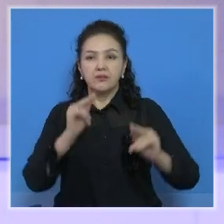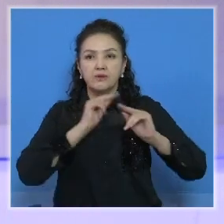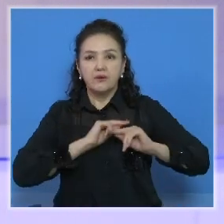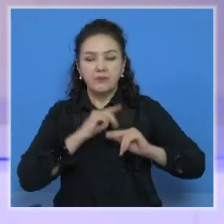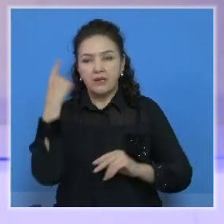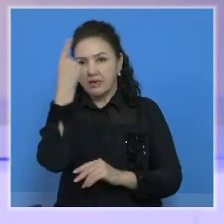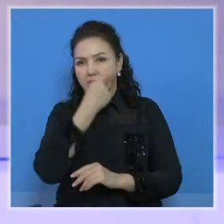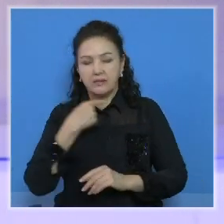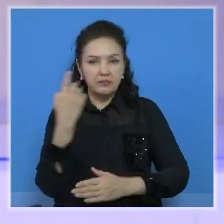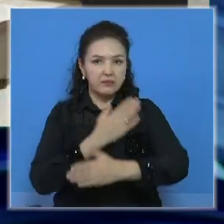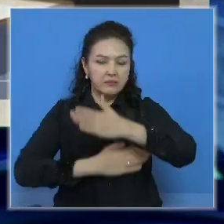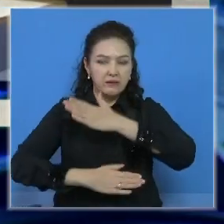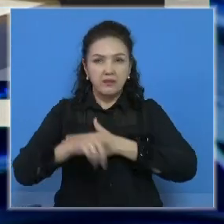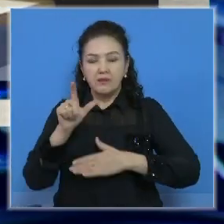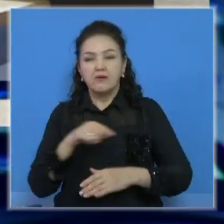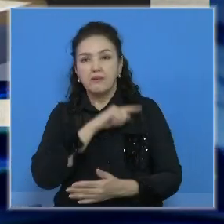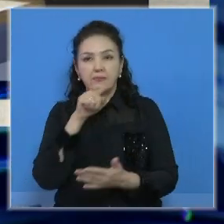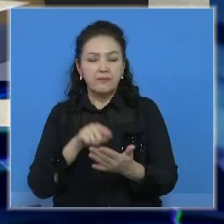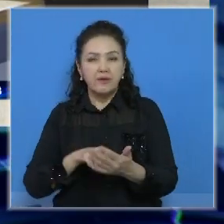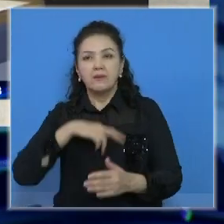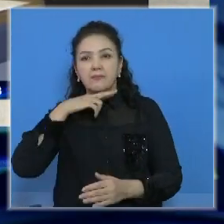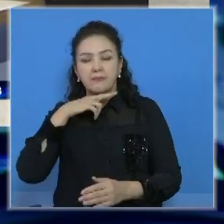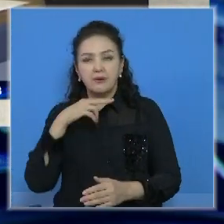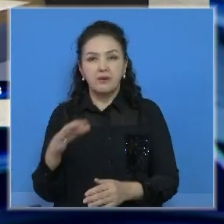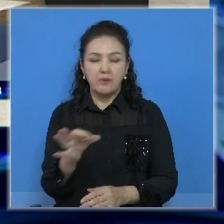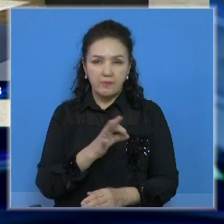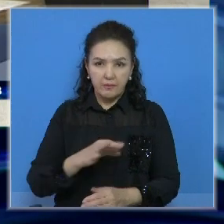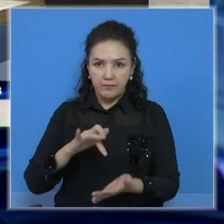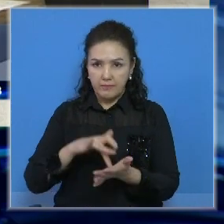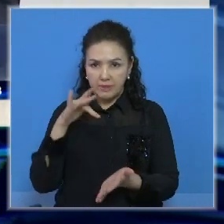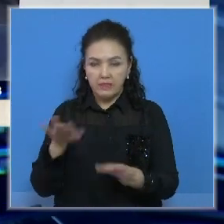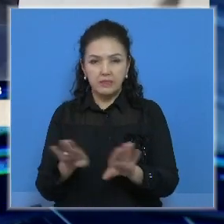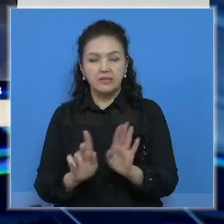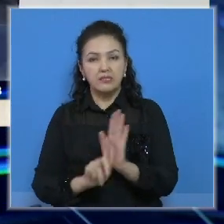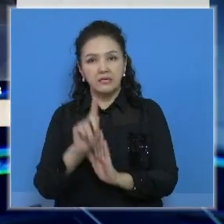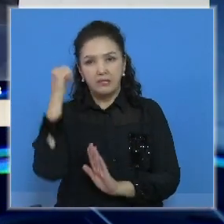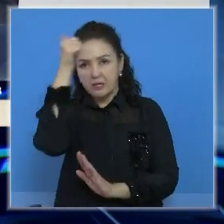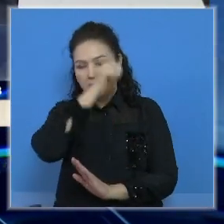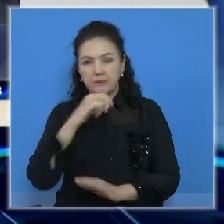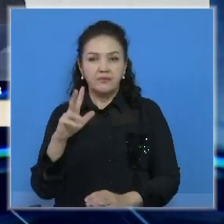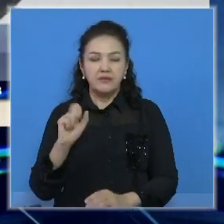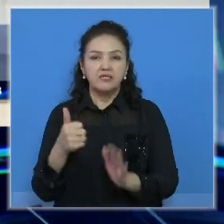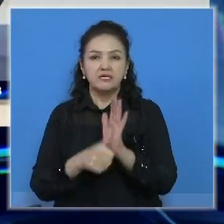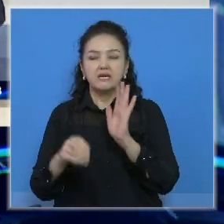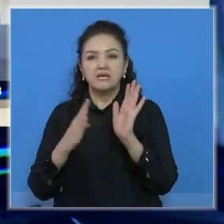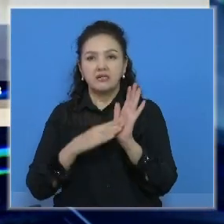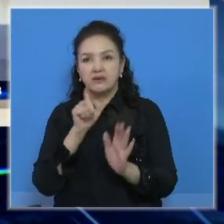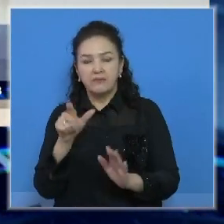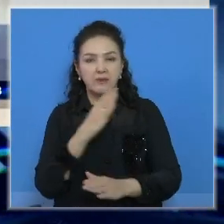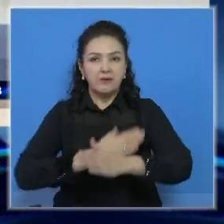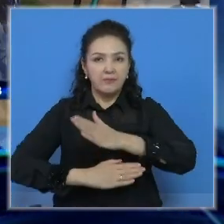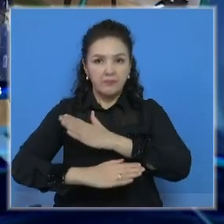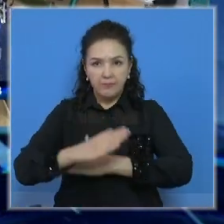Трудоустройство лиц с инвалидностью. Этому вопросу уделяется особое внимание в областном центре. Так, с начала текущего года 369 человек с